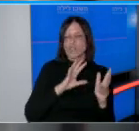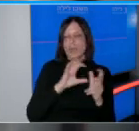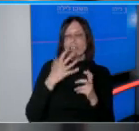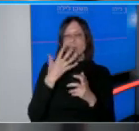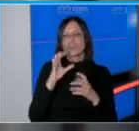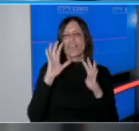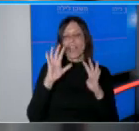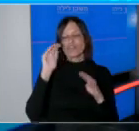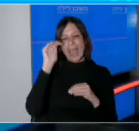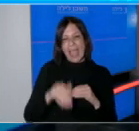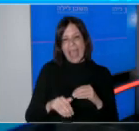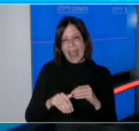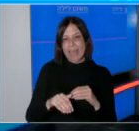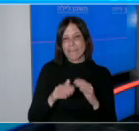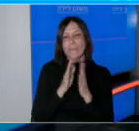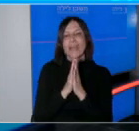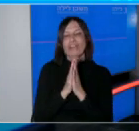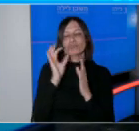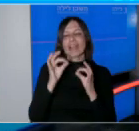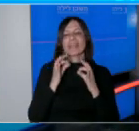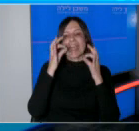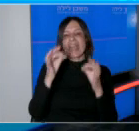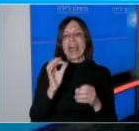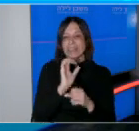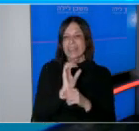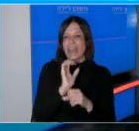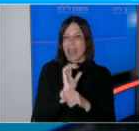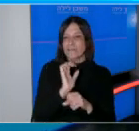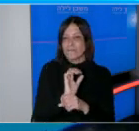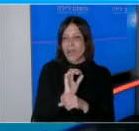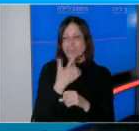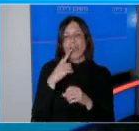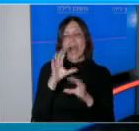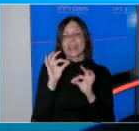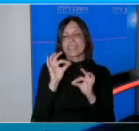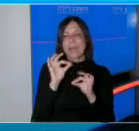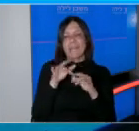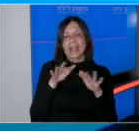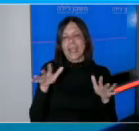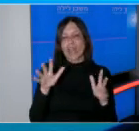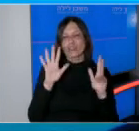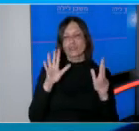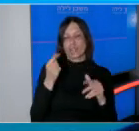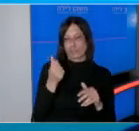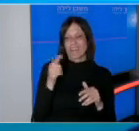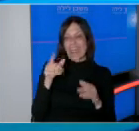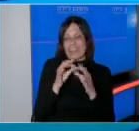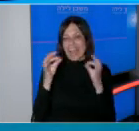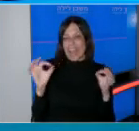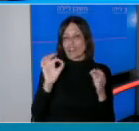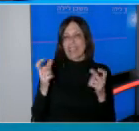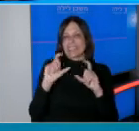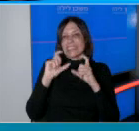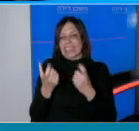מ-859,000 בקשות שהוגשו לתחיית תשלומי הלוואות, בסכום כולל של 10.8 מיליארד ש"ח. וואו. ואנחנו רק בתחילתו של